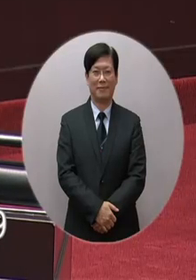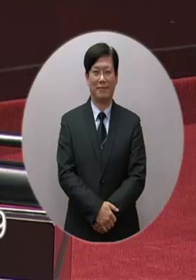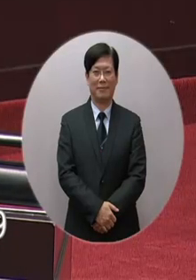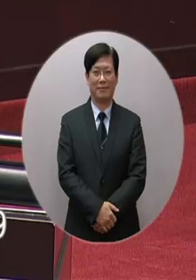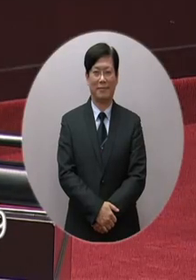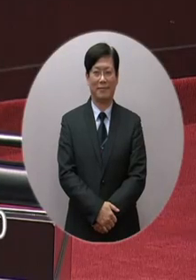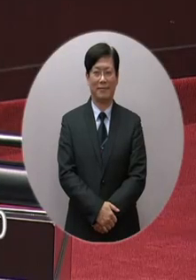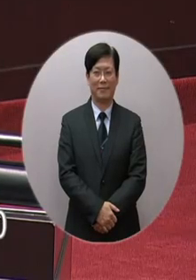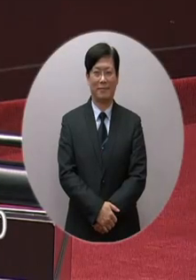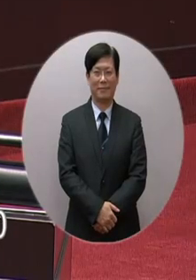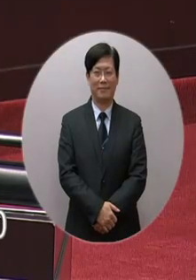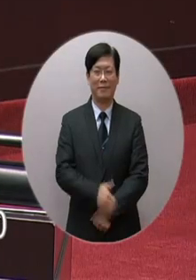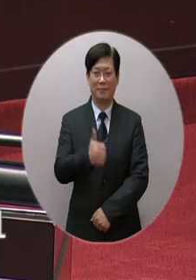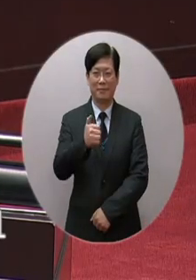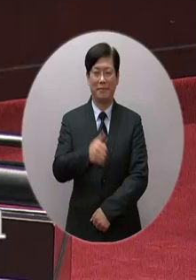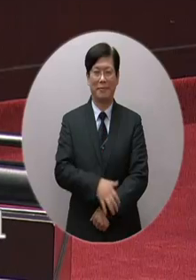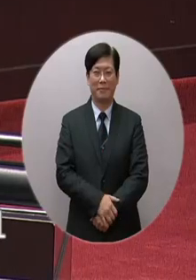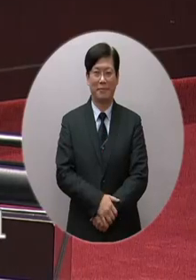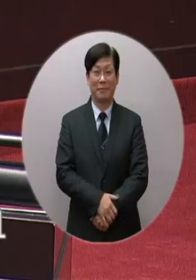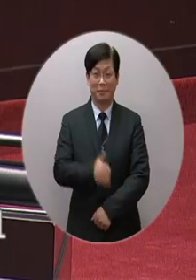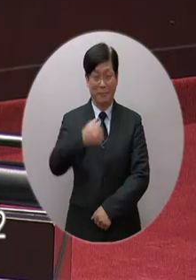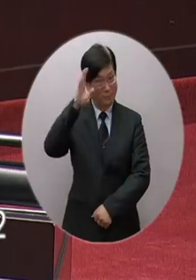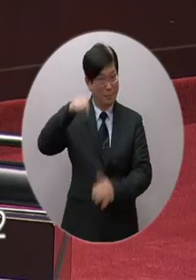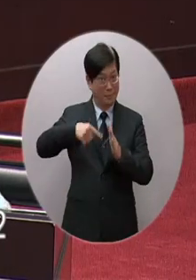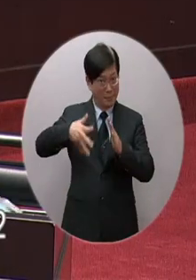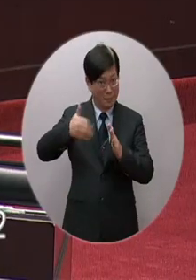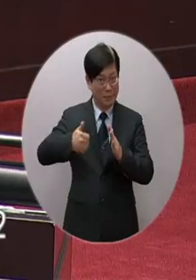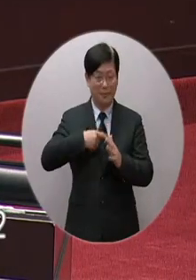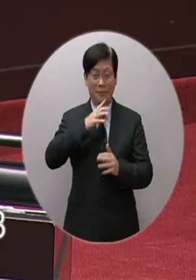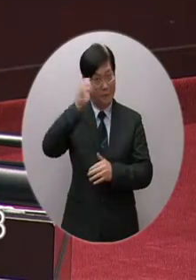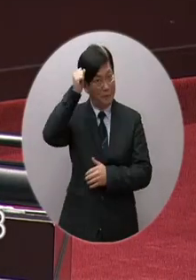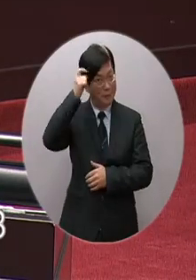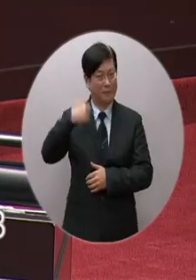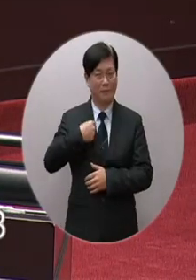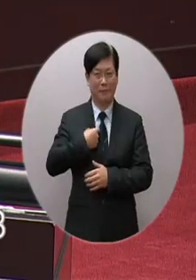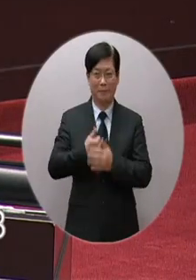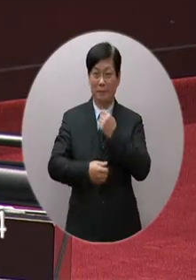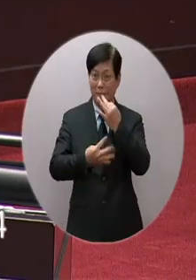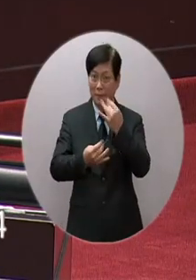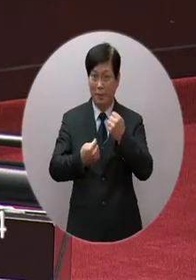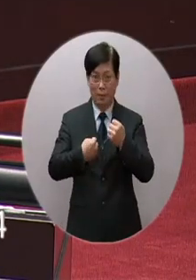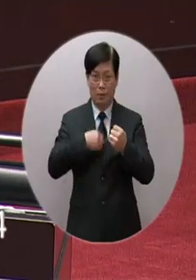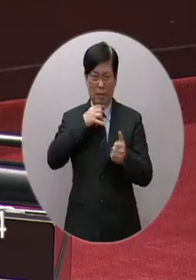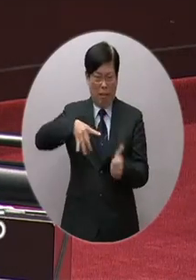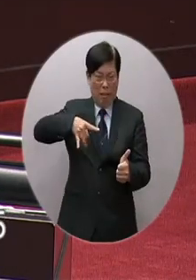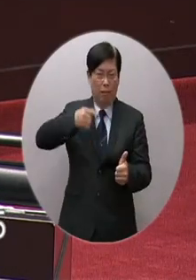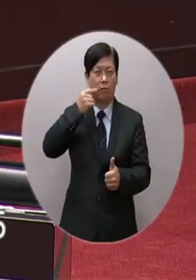好， 谢谢，谢谢苏院长还记得我的生日哦。那这样我的火